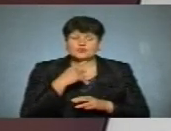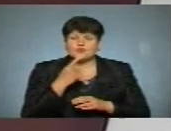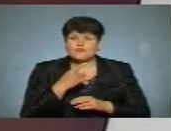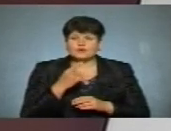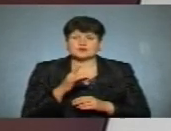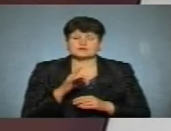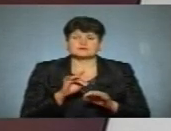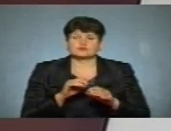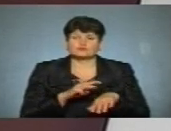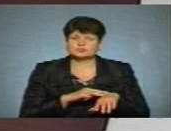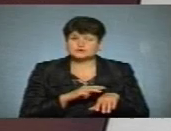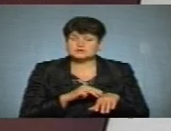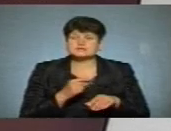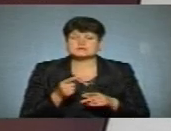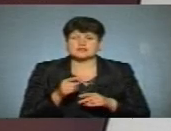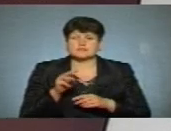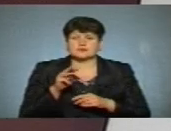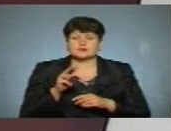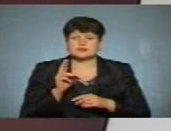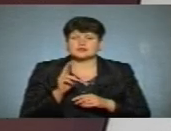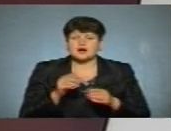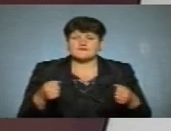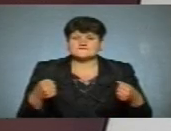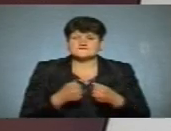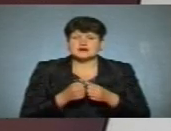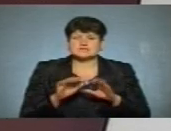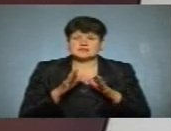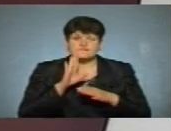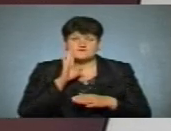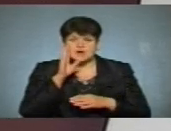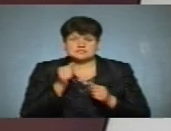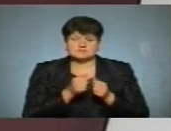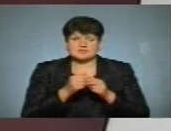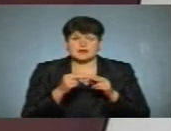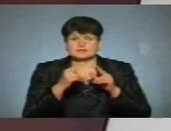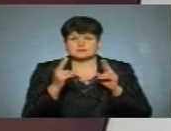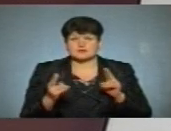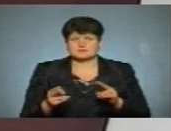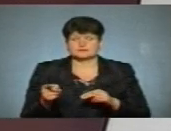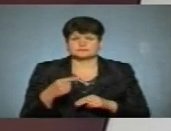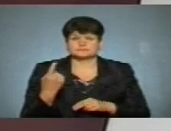речниці патрульної поліції Тернопільщини Катерини Метельської, аварія сталася вранці поблизу дамби Тернопільського стану.